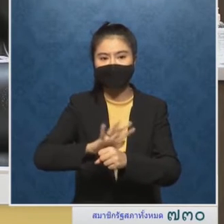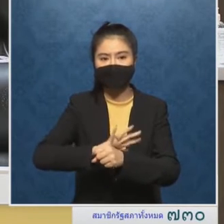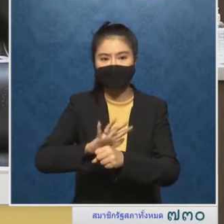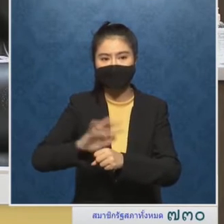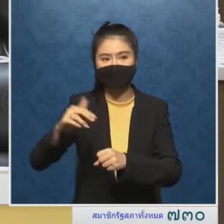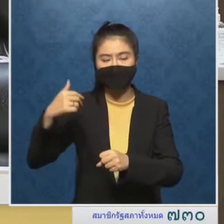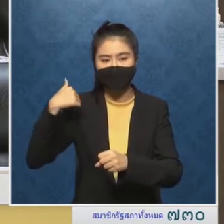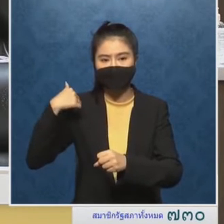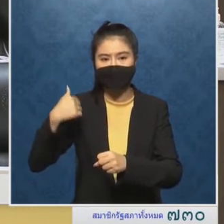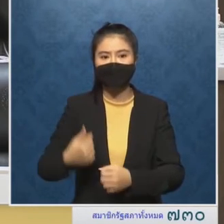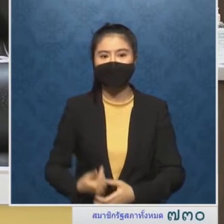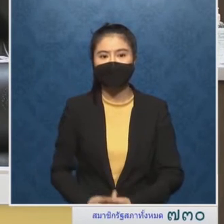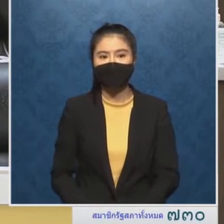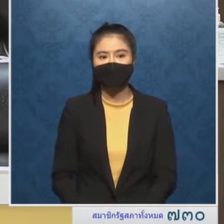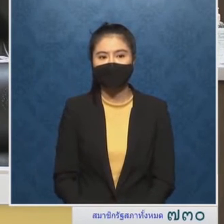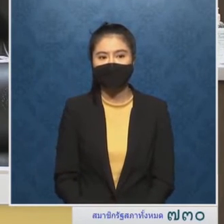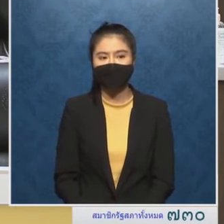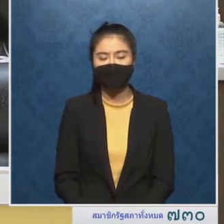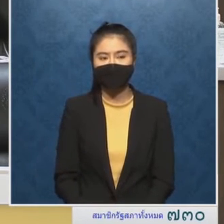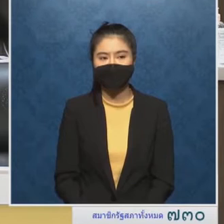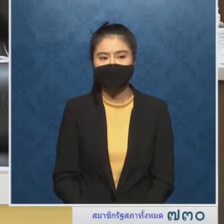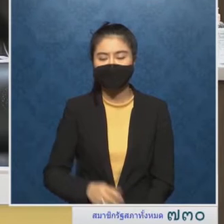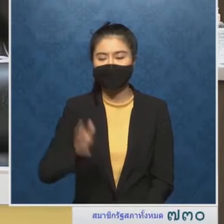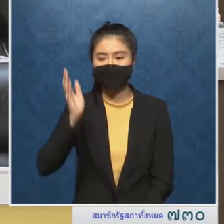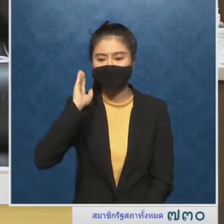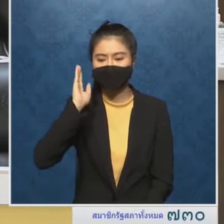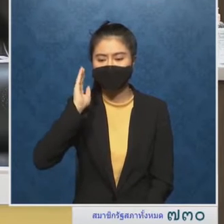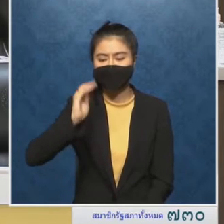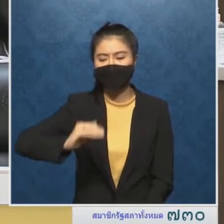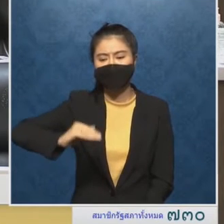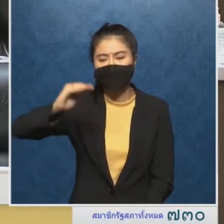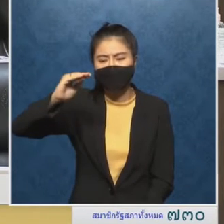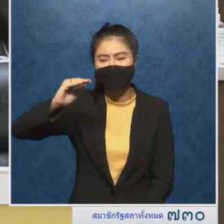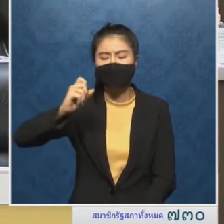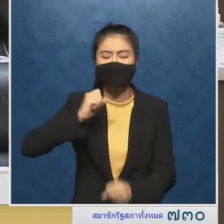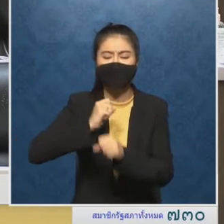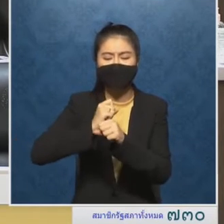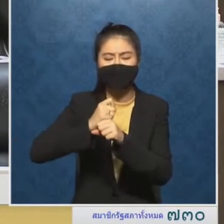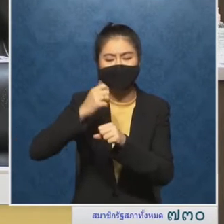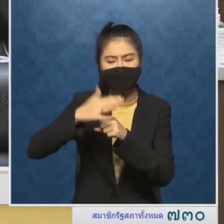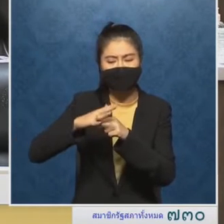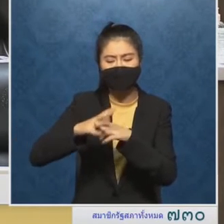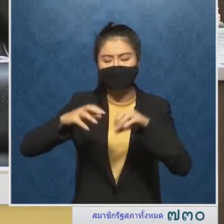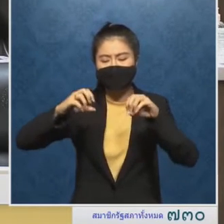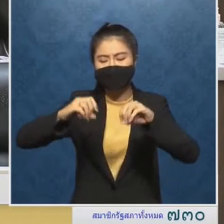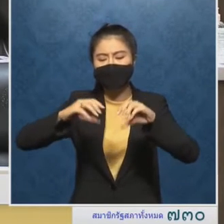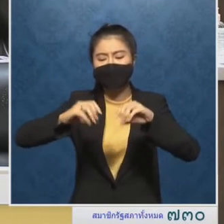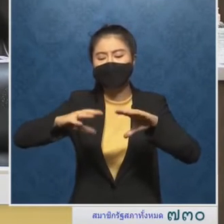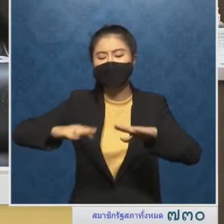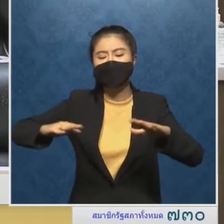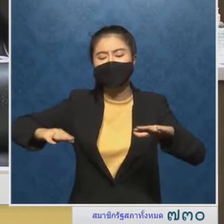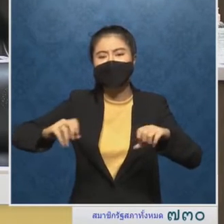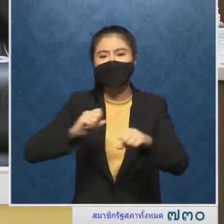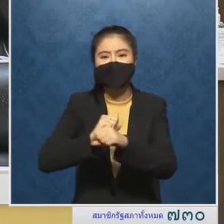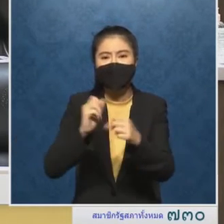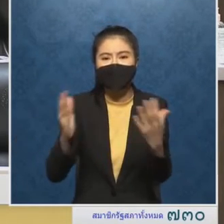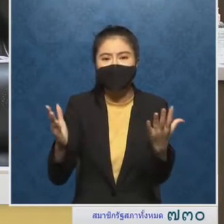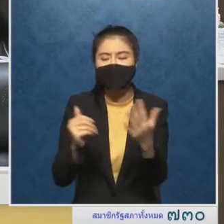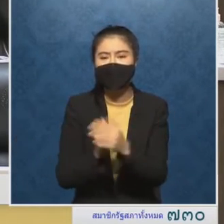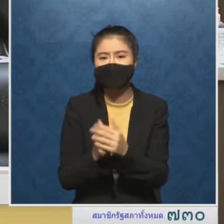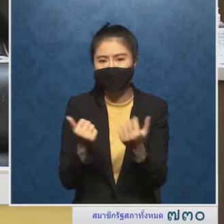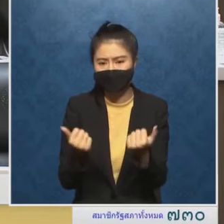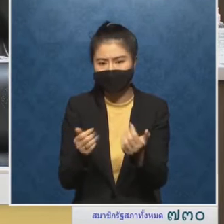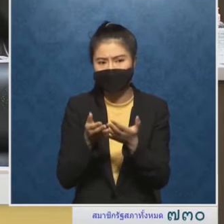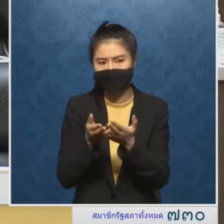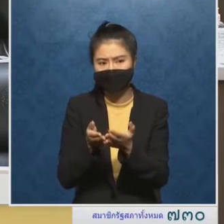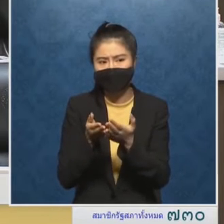ครั ช ประ elleถู้ใหญ่ก็ยทำไม่ได้ จะไปสอนเด็กได้หอครัเรามไมมเงินแต่จะซือเหอมนาน้ำเป